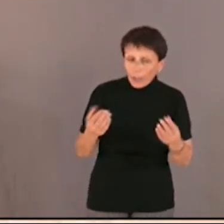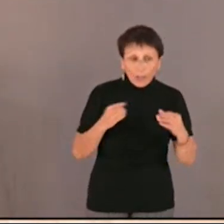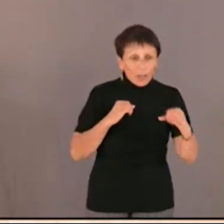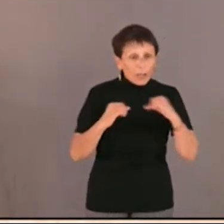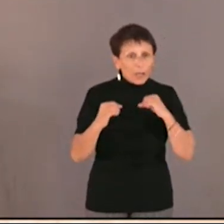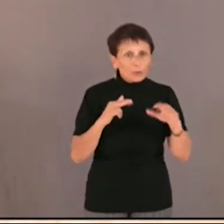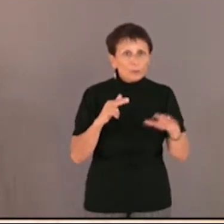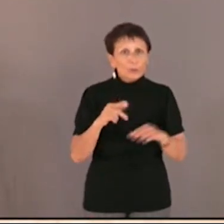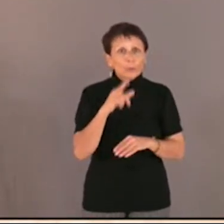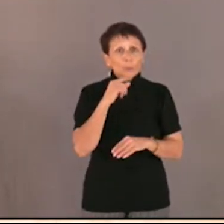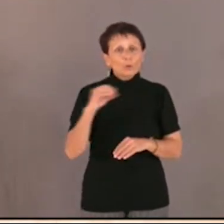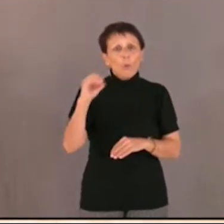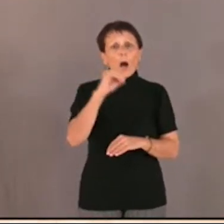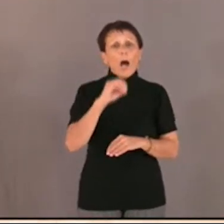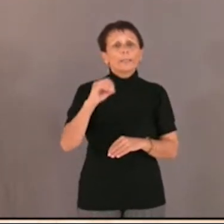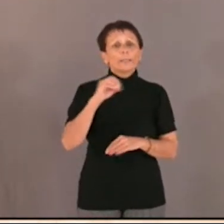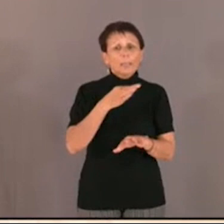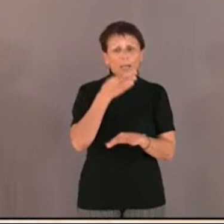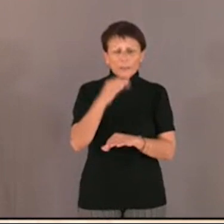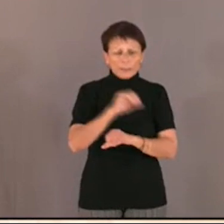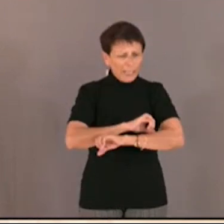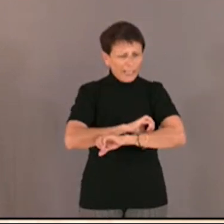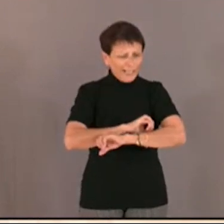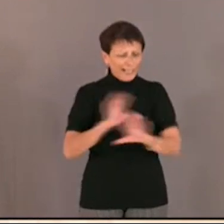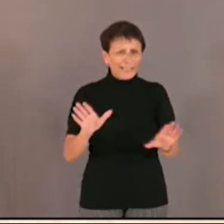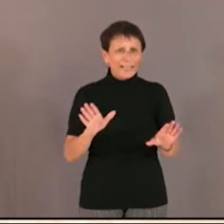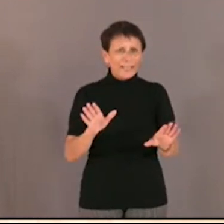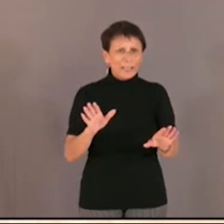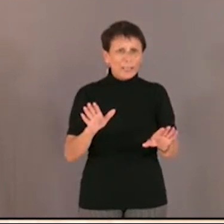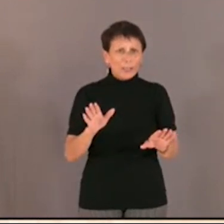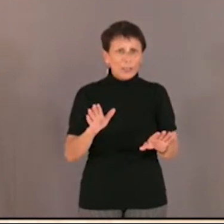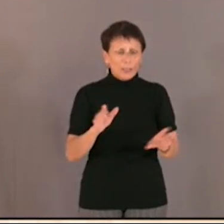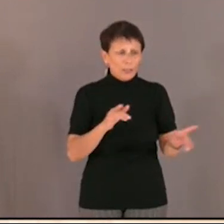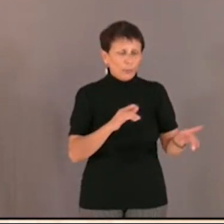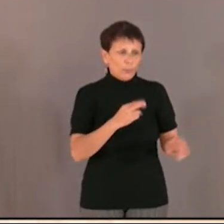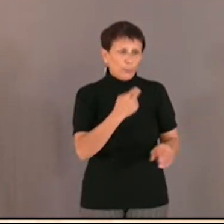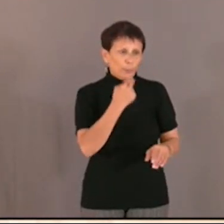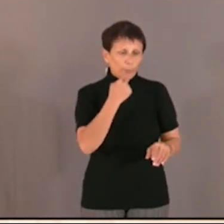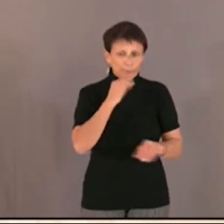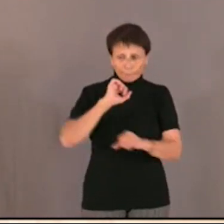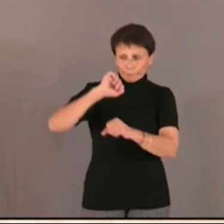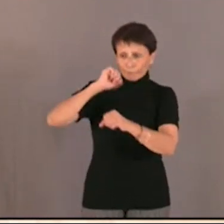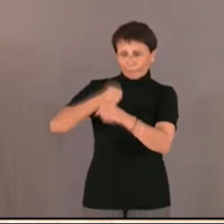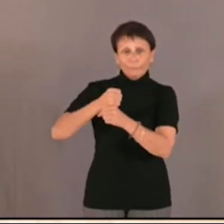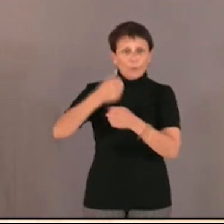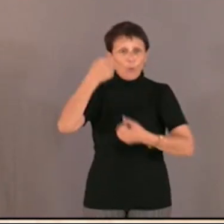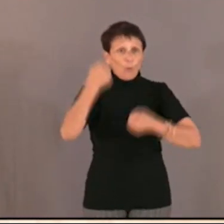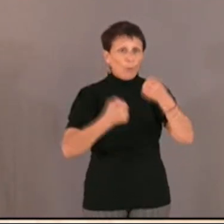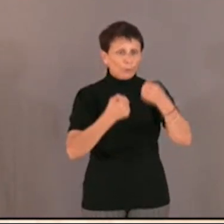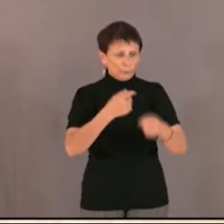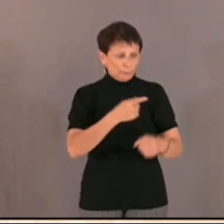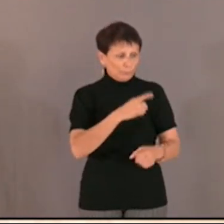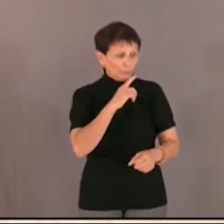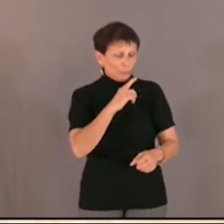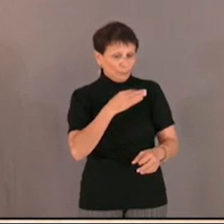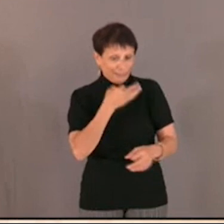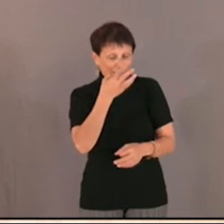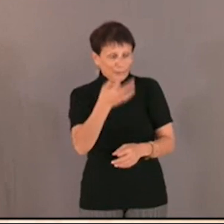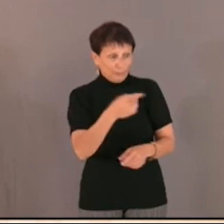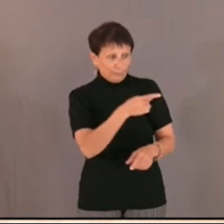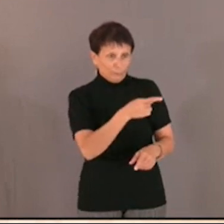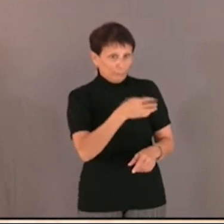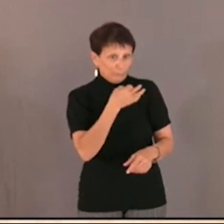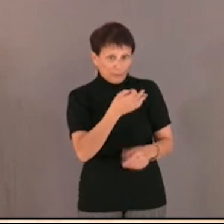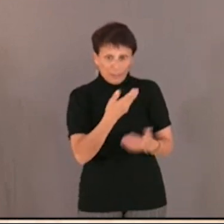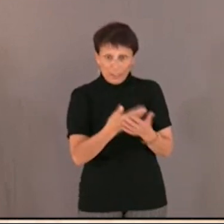action. Je crois que M. Ohanessian a été très clair à ce sujet. Elle servira à verbaliser l'automobiliste. Il l'a dit, il l'assume lui